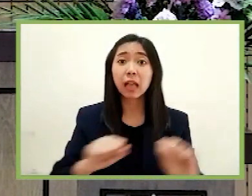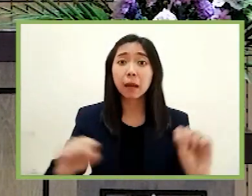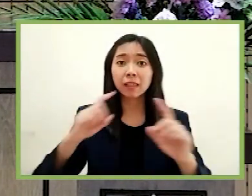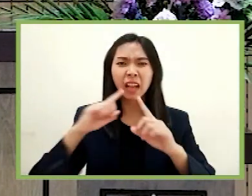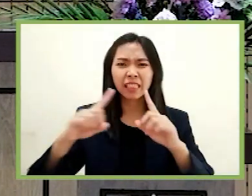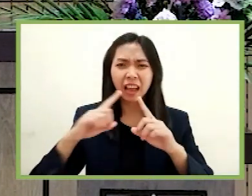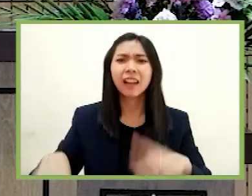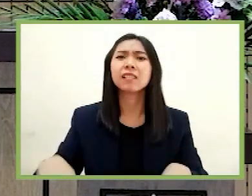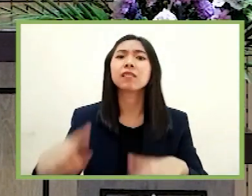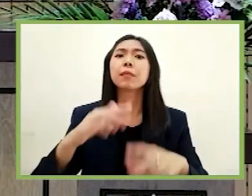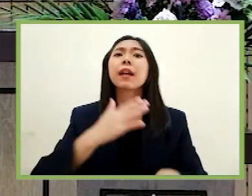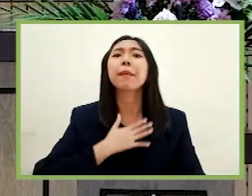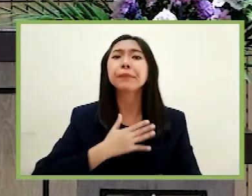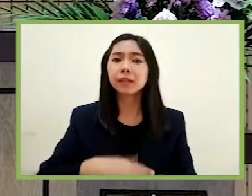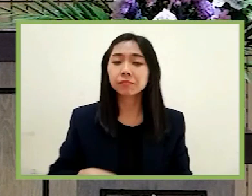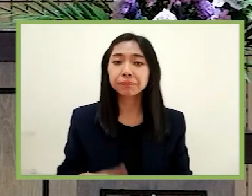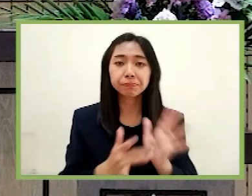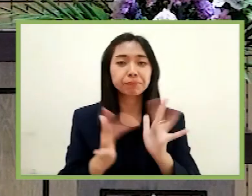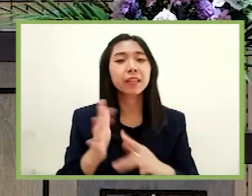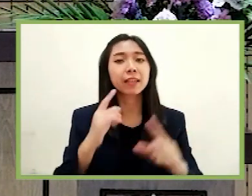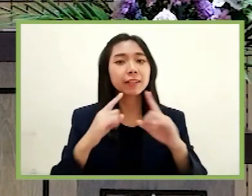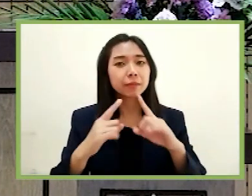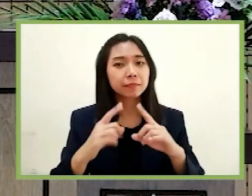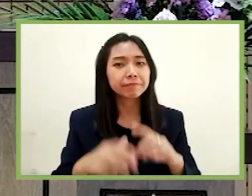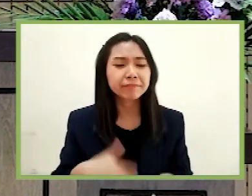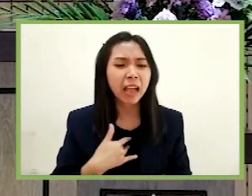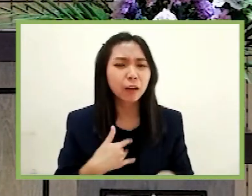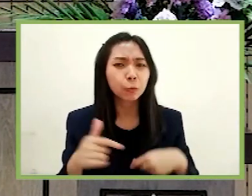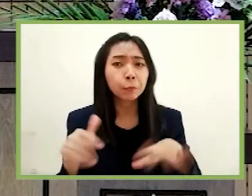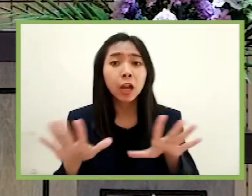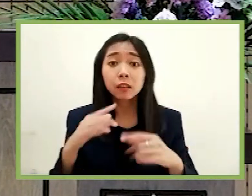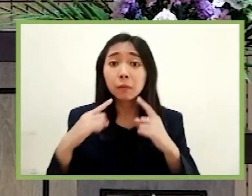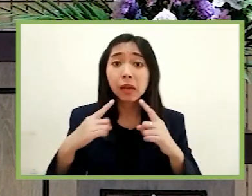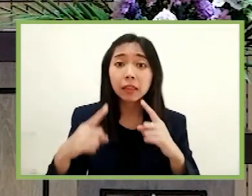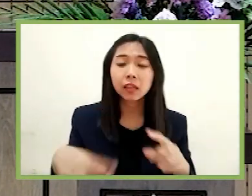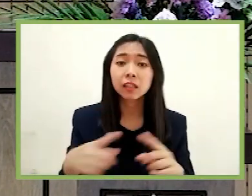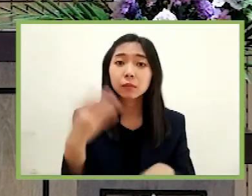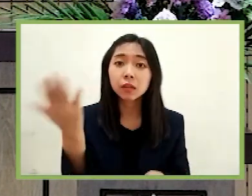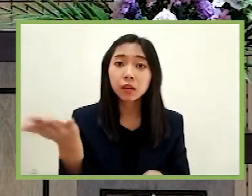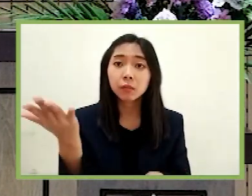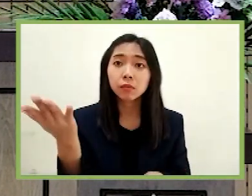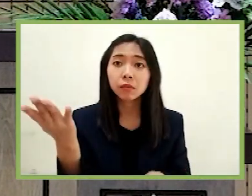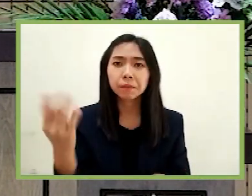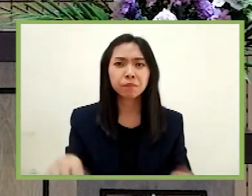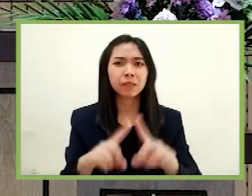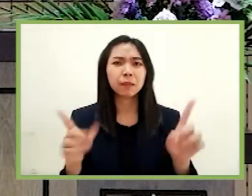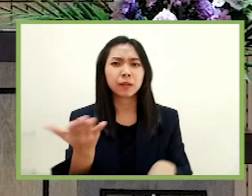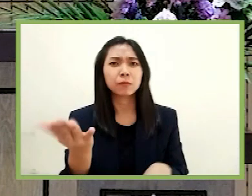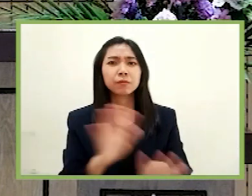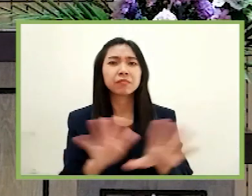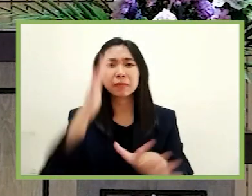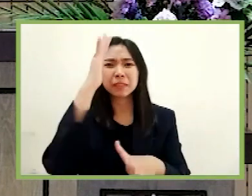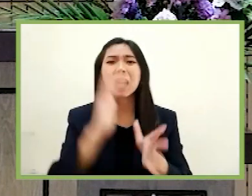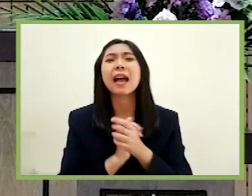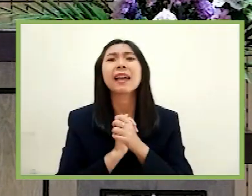kami Yesus menjawab mereka aku telah mengatakannya kepada kamu tetapi kamu tidak